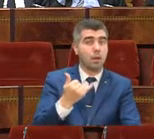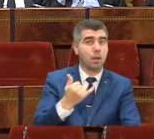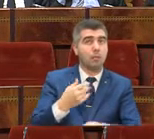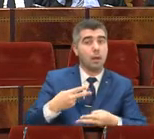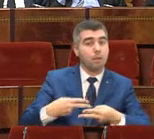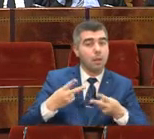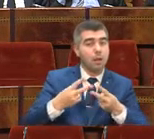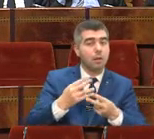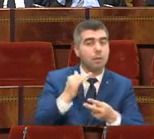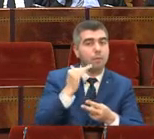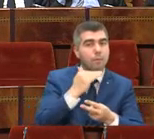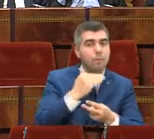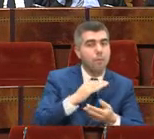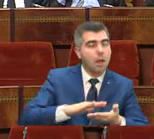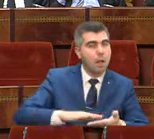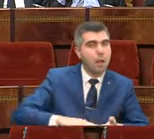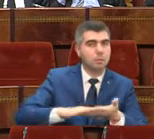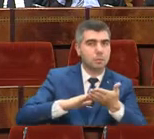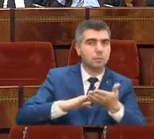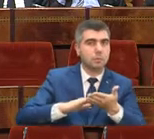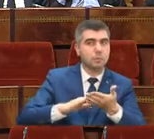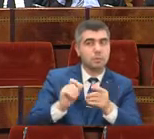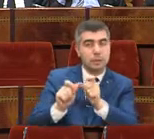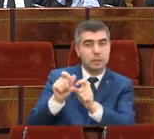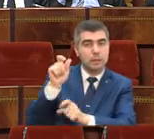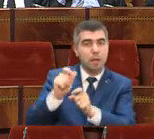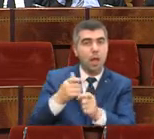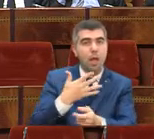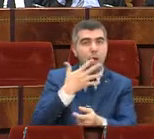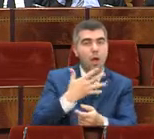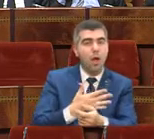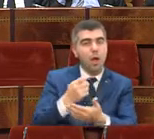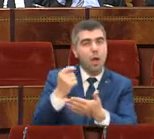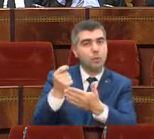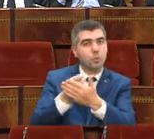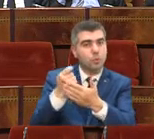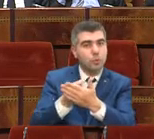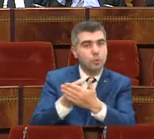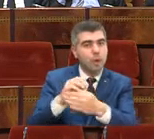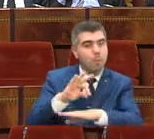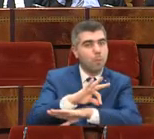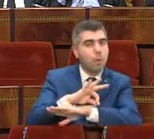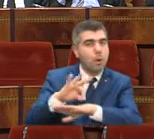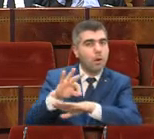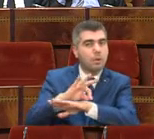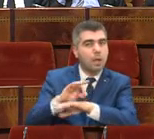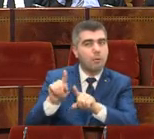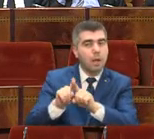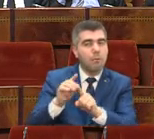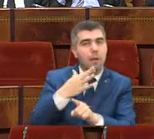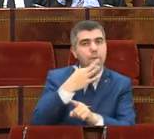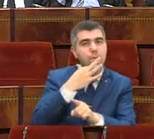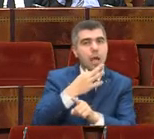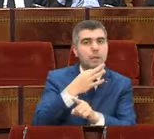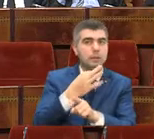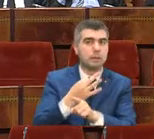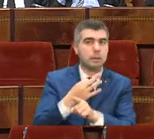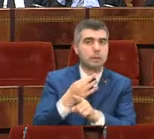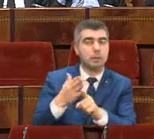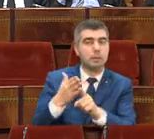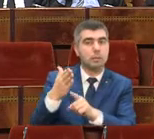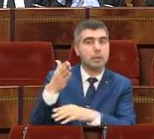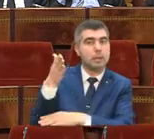عاجلة، ونقترح تعزيز الأطقم العدلية بموظفين محليين لتسريع وتيسير وتسهيل هذه